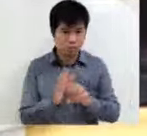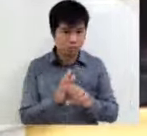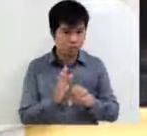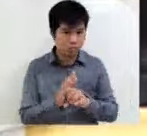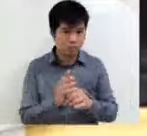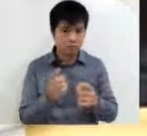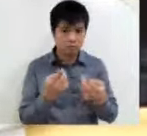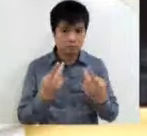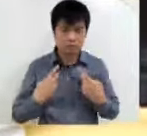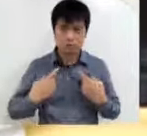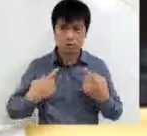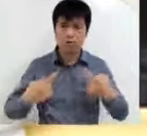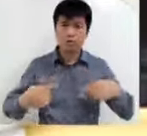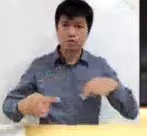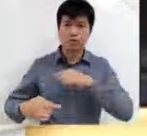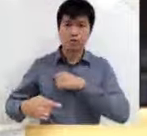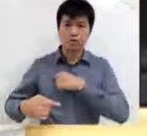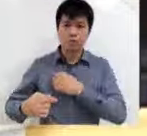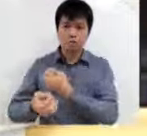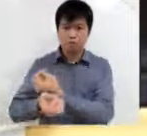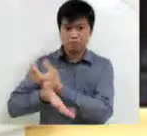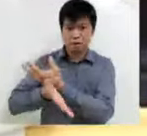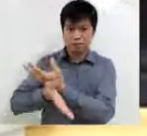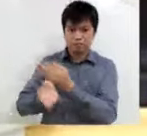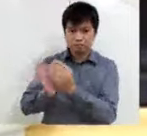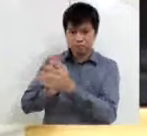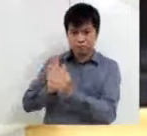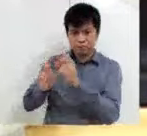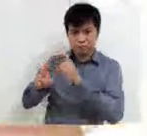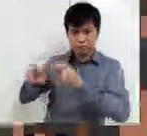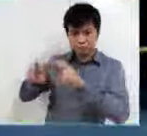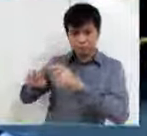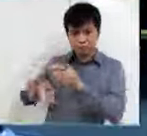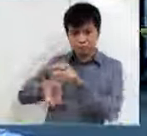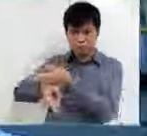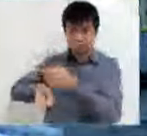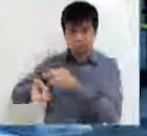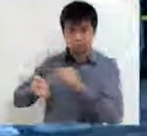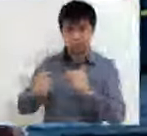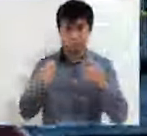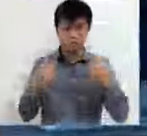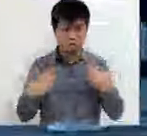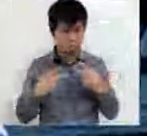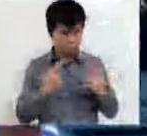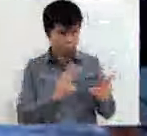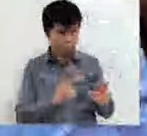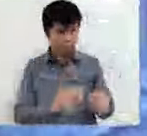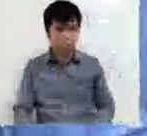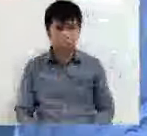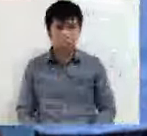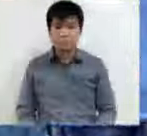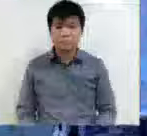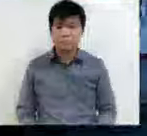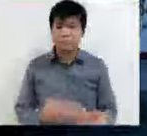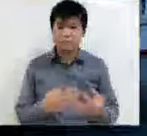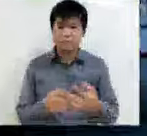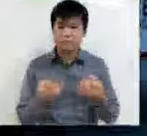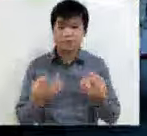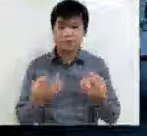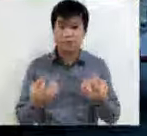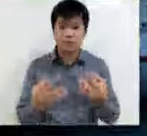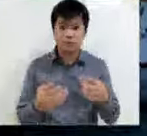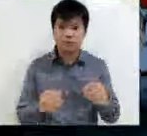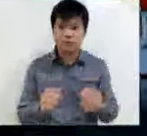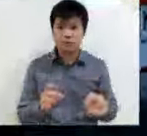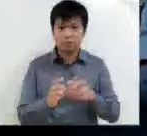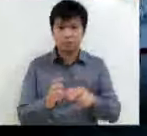mga bomb experts, no? Nakita nyo kanina, no? Kahit marami ang babiyahe ngayong holidays, nakadepende pa rin daw sa Department of Health